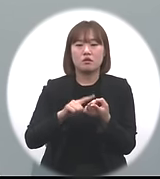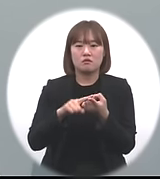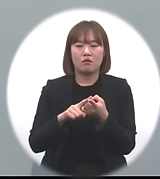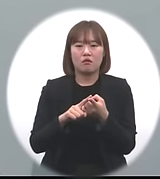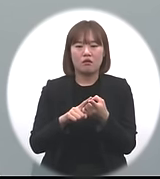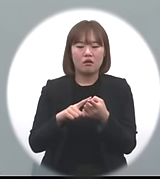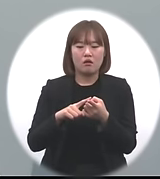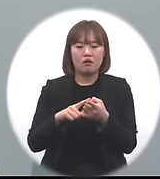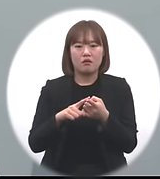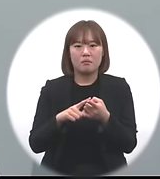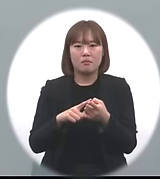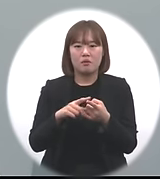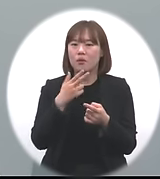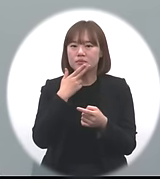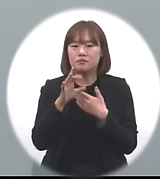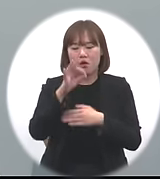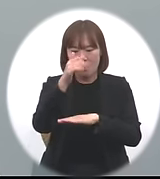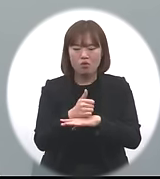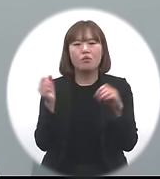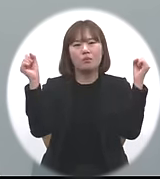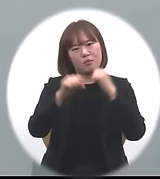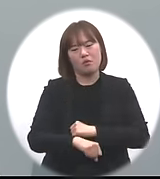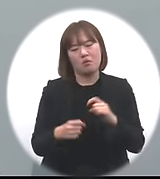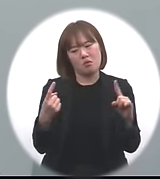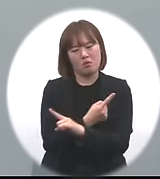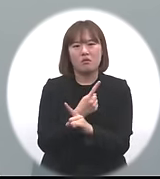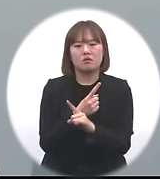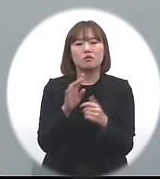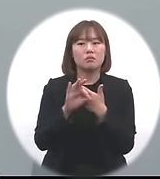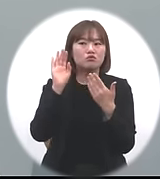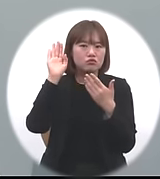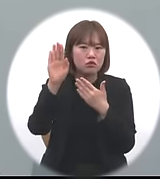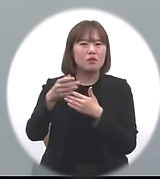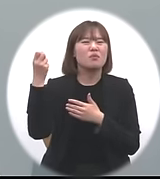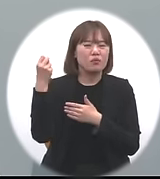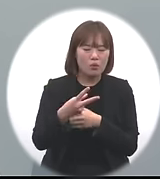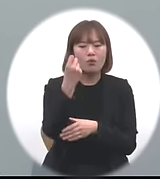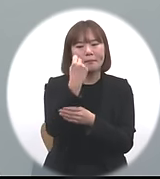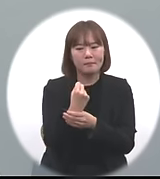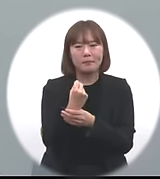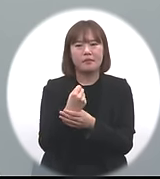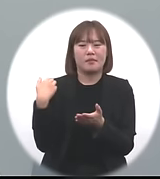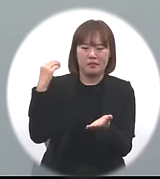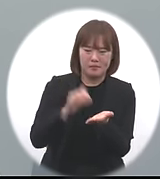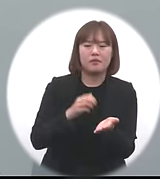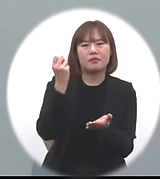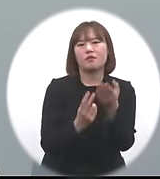대한 처치가 전혀 안돼 있는 상태로 망가진 것만 고치고 그냥 온 거죠. 그럼 그 다음번에는 다음이가